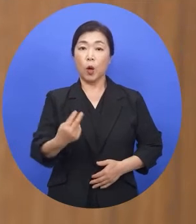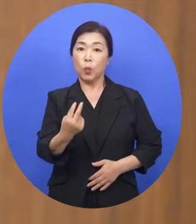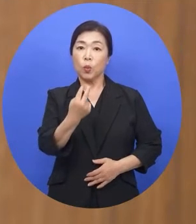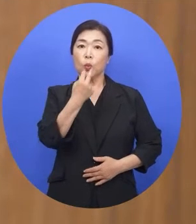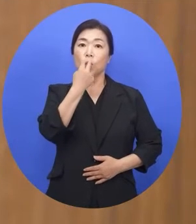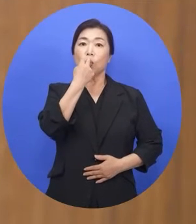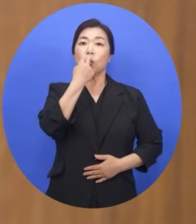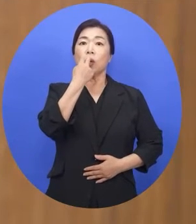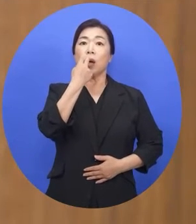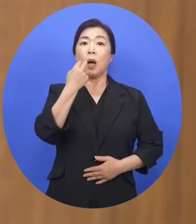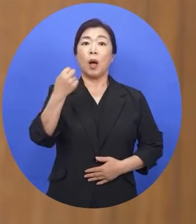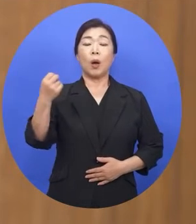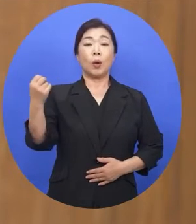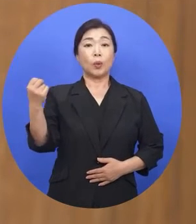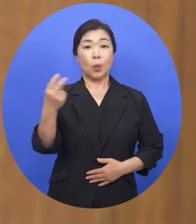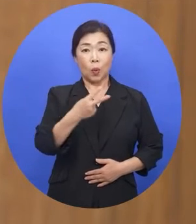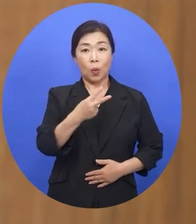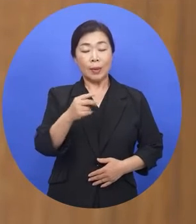숨을 들이쉬고